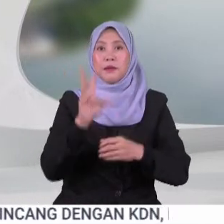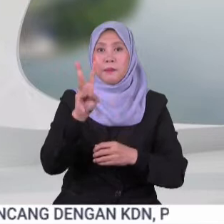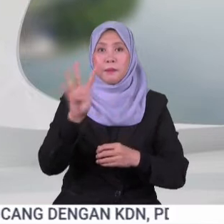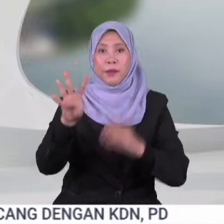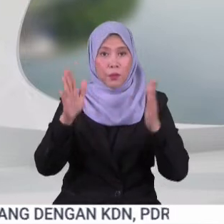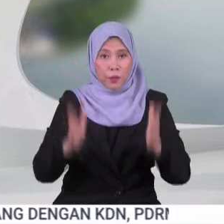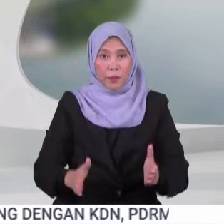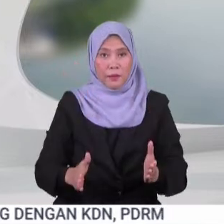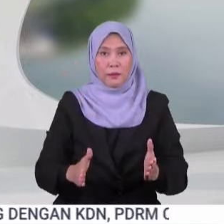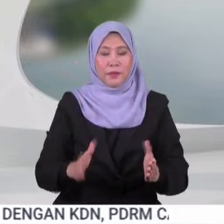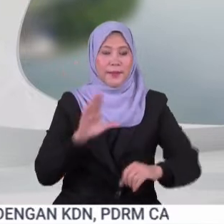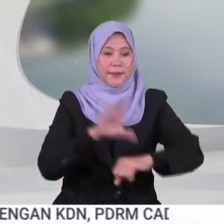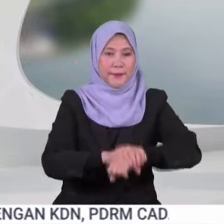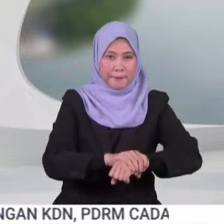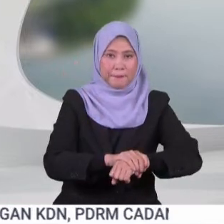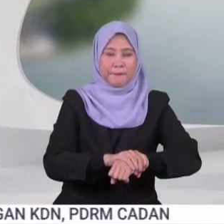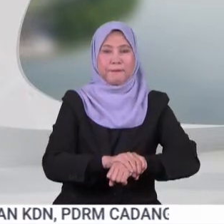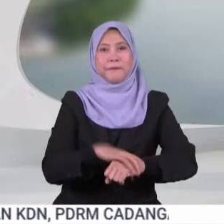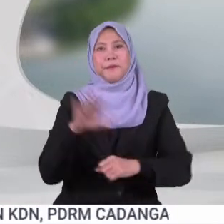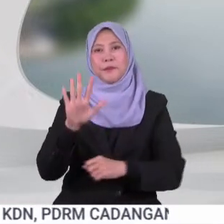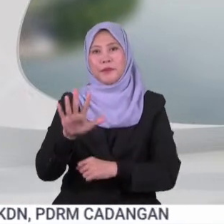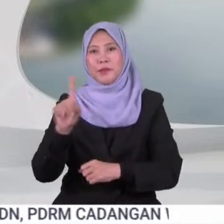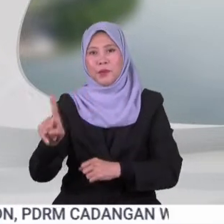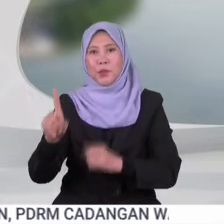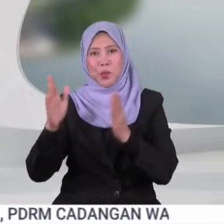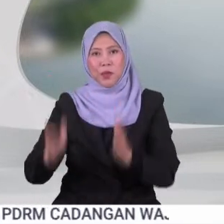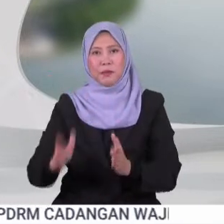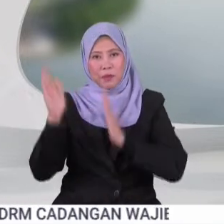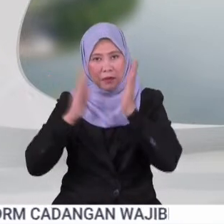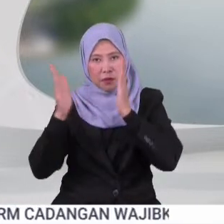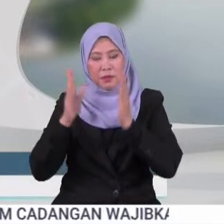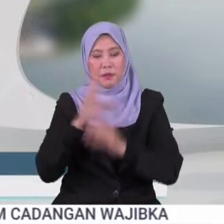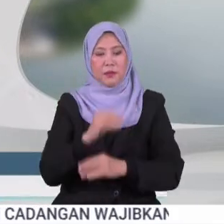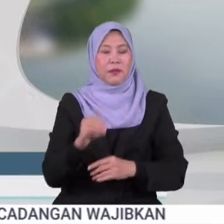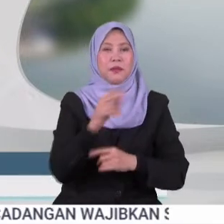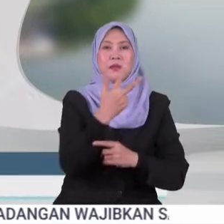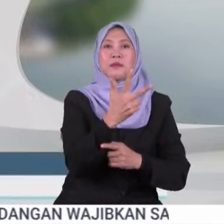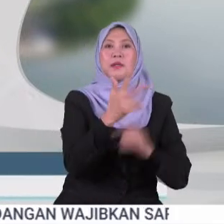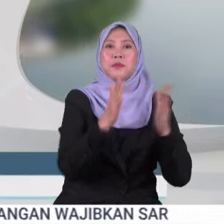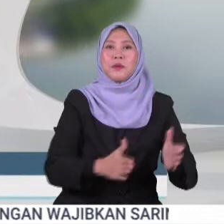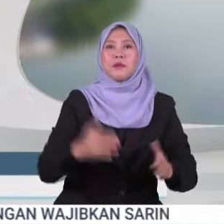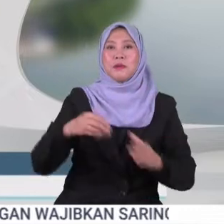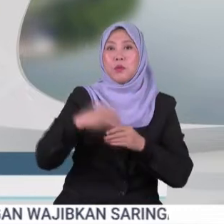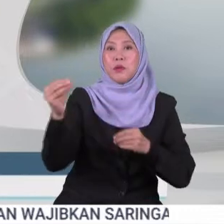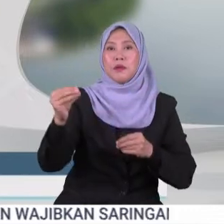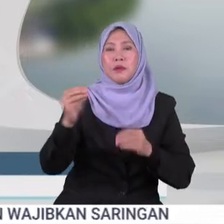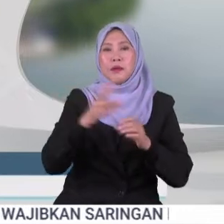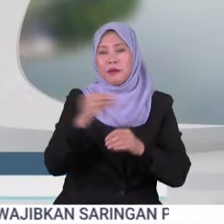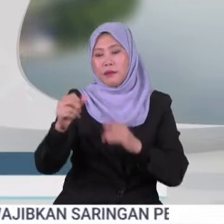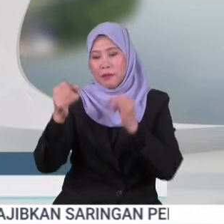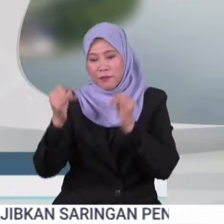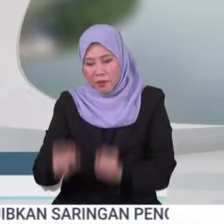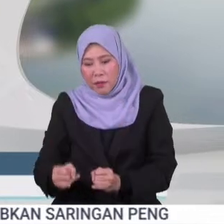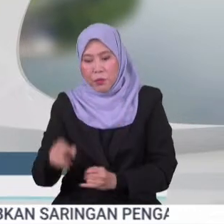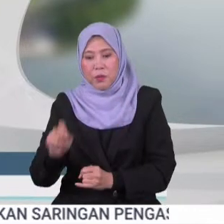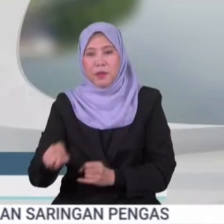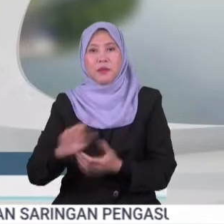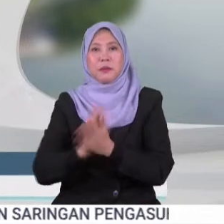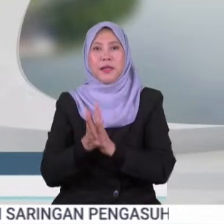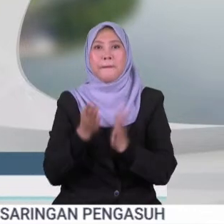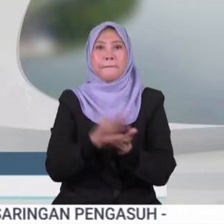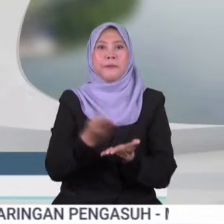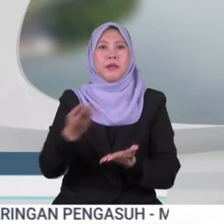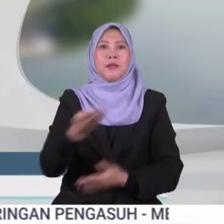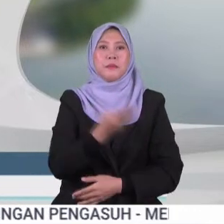64 orang ditangkap, terdiri 51 warga tempatan dan 13 warga asing selain individu yang bertindak sebagai